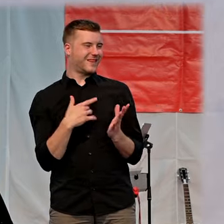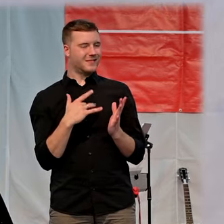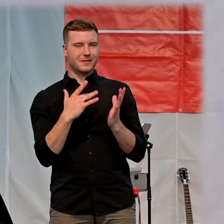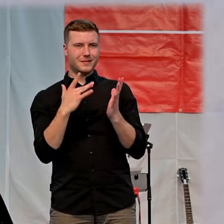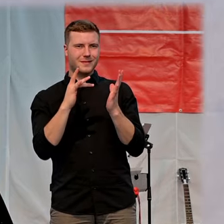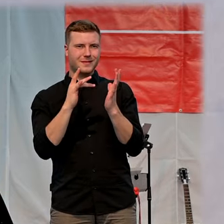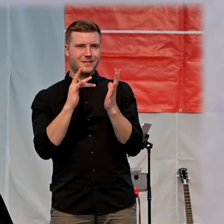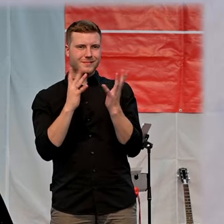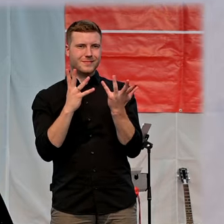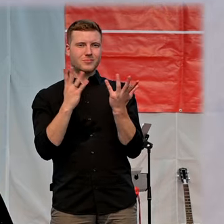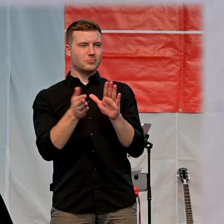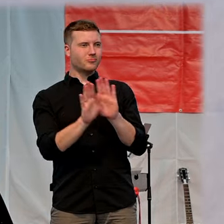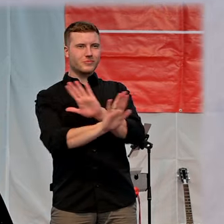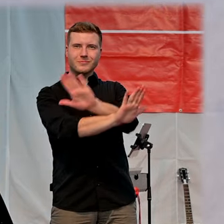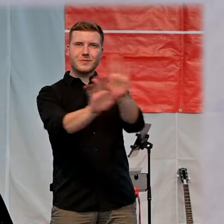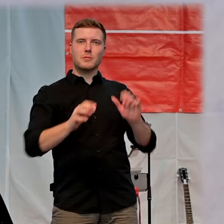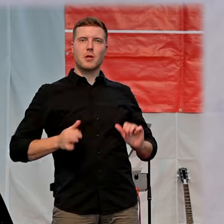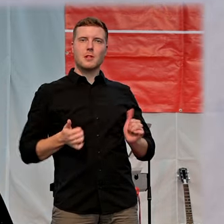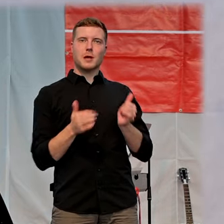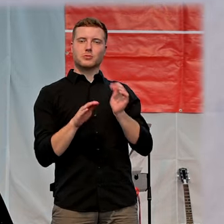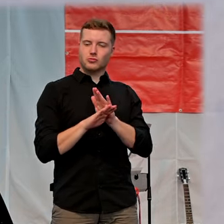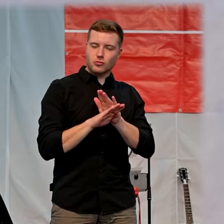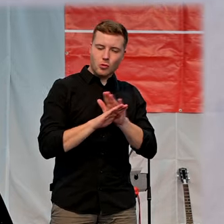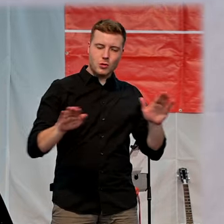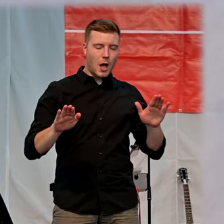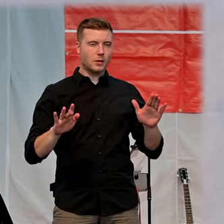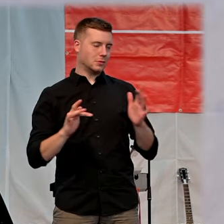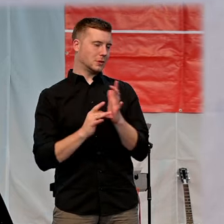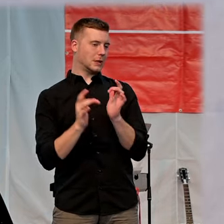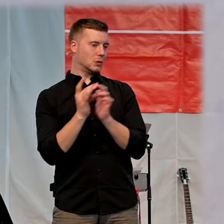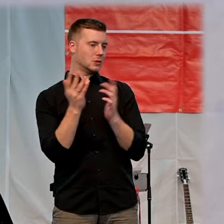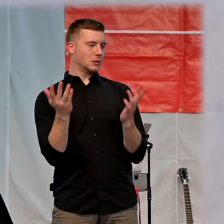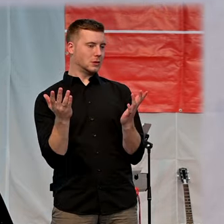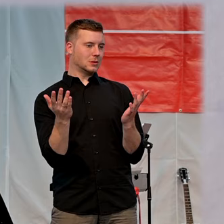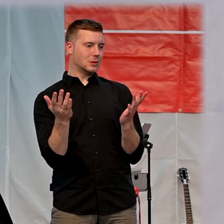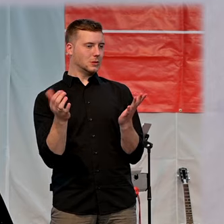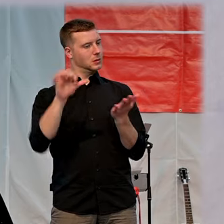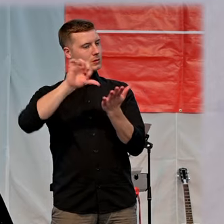alles, was du brauchst. Er ist die Mitte. Steh auf.